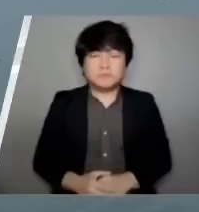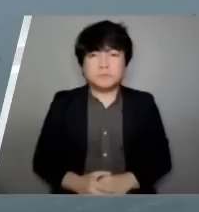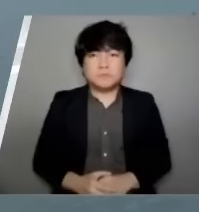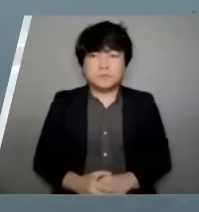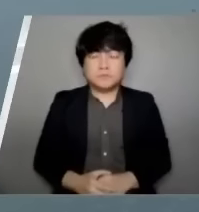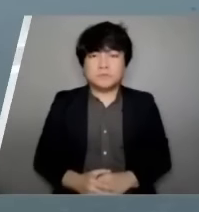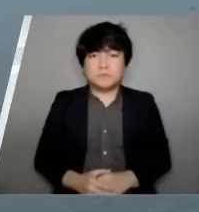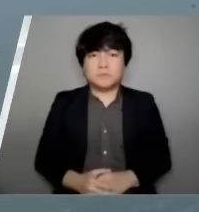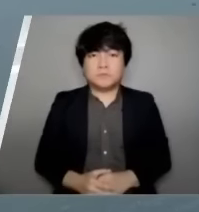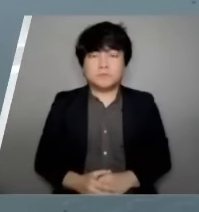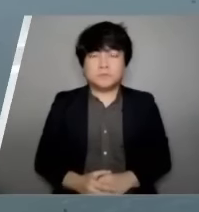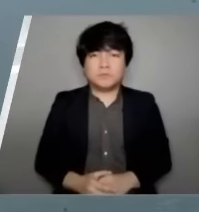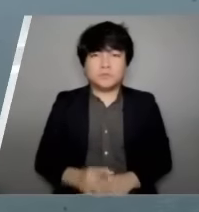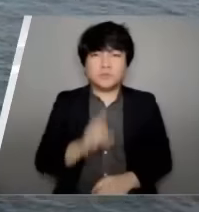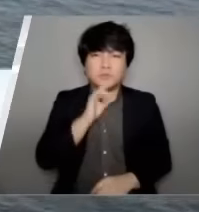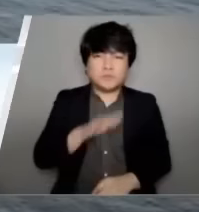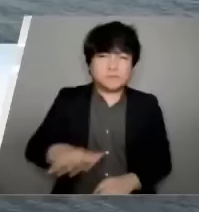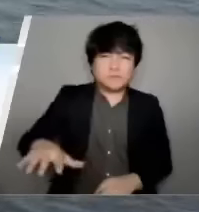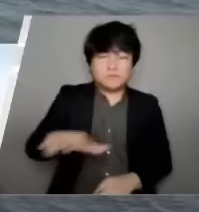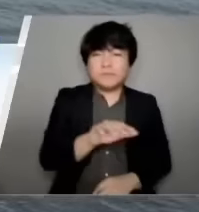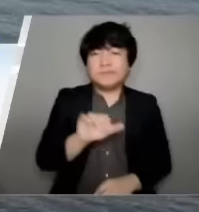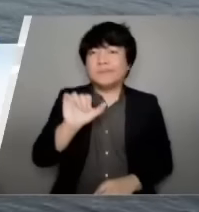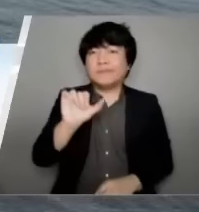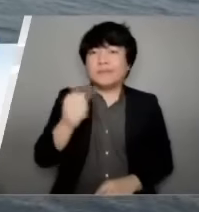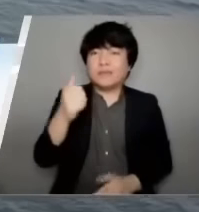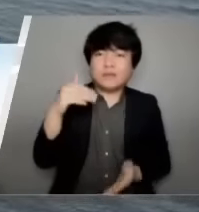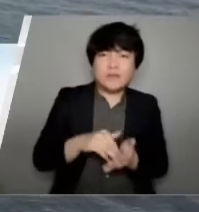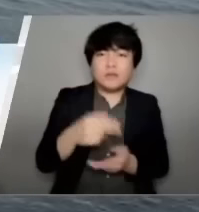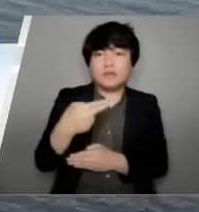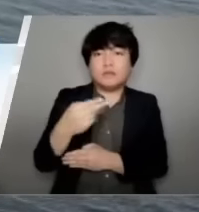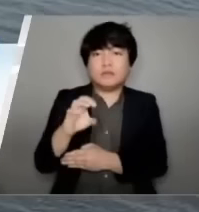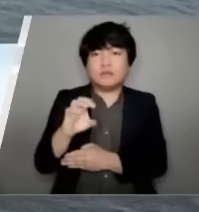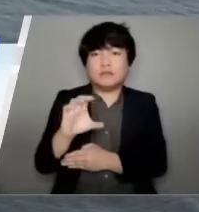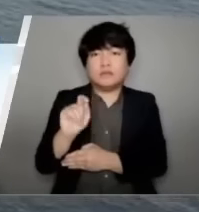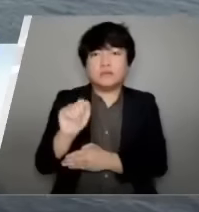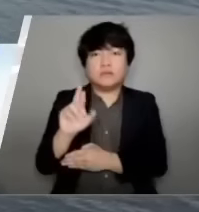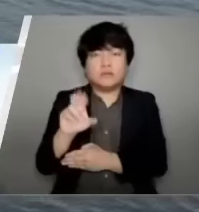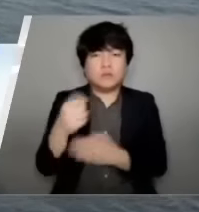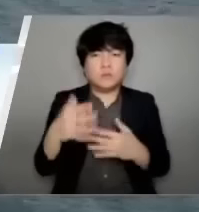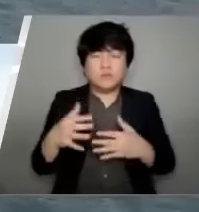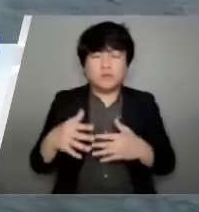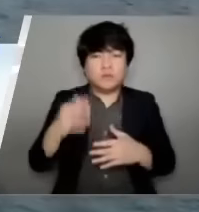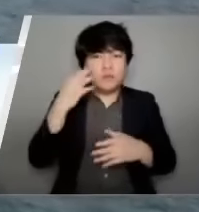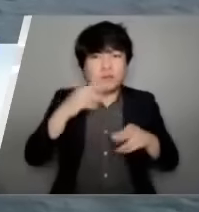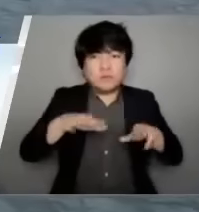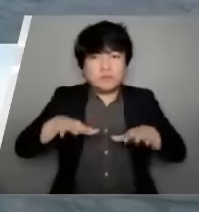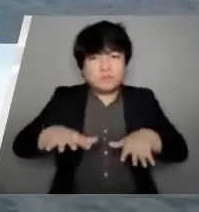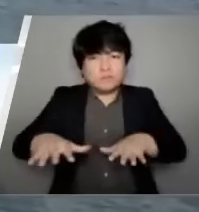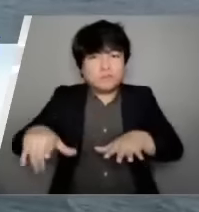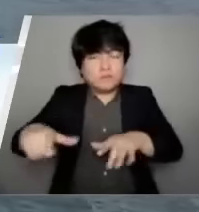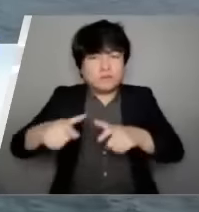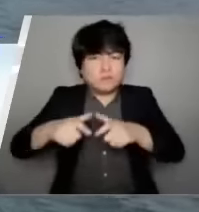Sa lawak na 90,000 hektarya, pinakamalaking lawa sa Pilipinas at pangatlong pinakamalaking tubig tabang na lawa sa